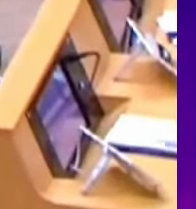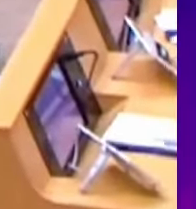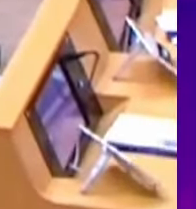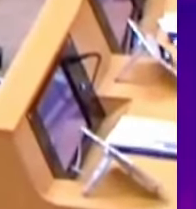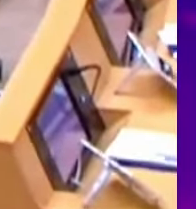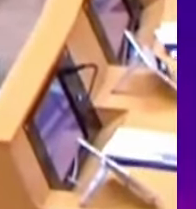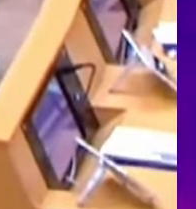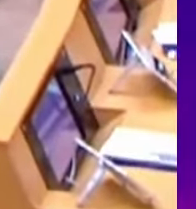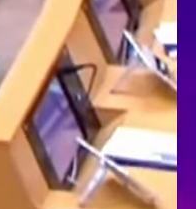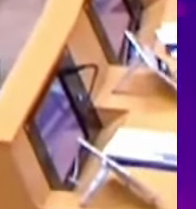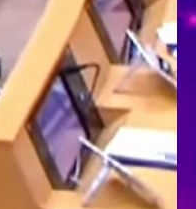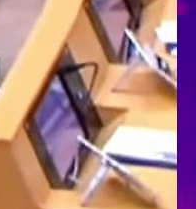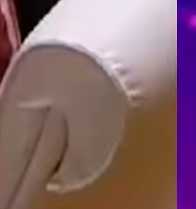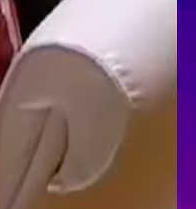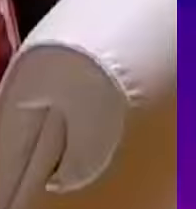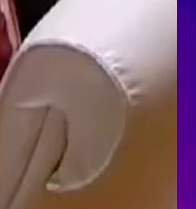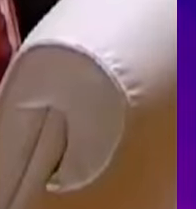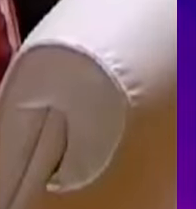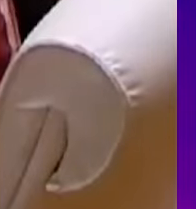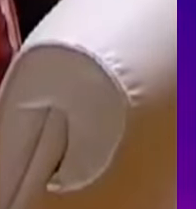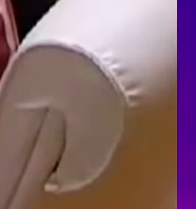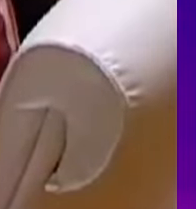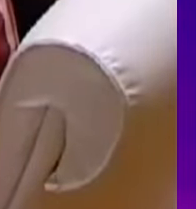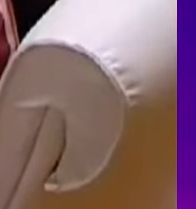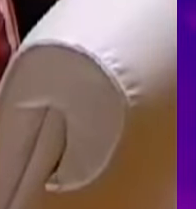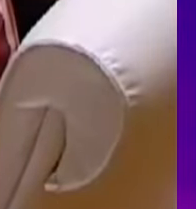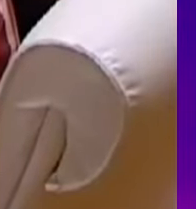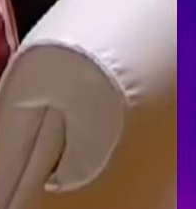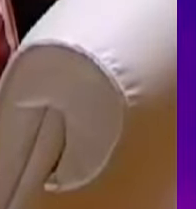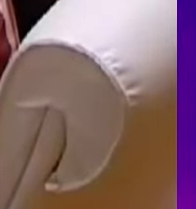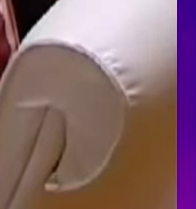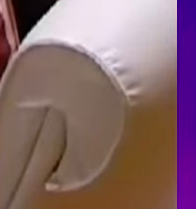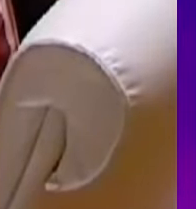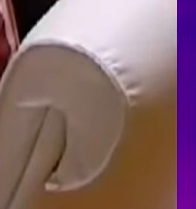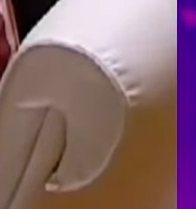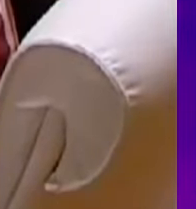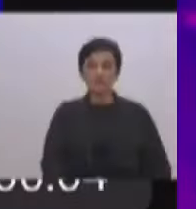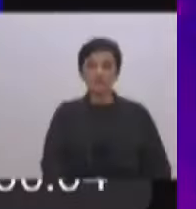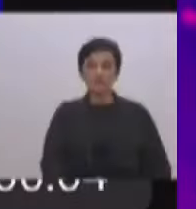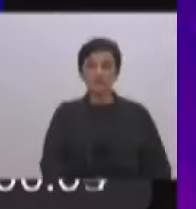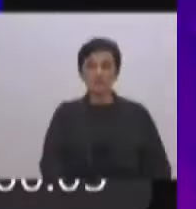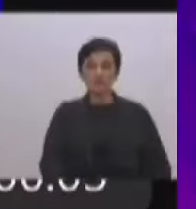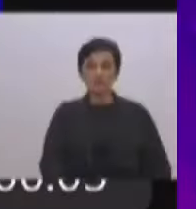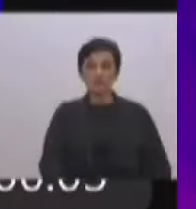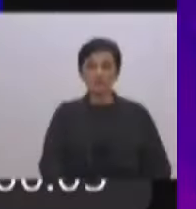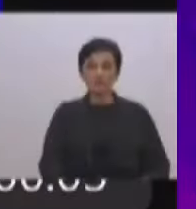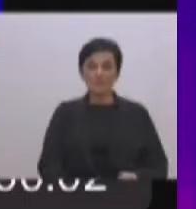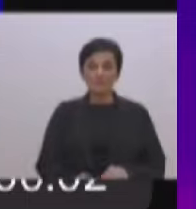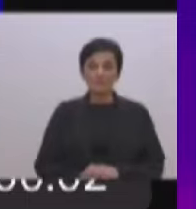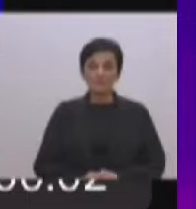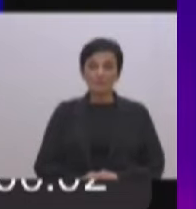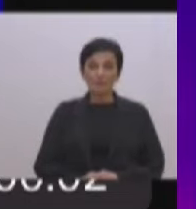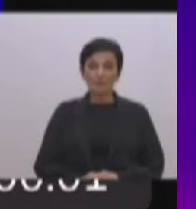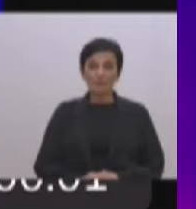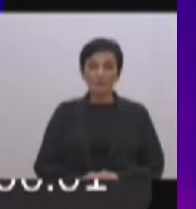წონიანია იმ ხალხის გარეთ გამოშვება იქნება თუ მათი სასჯელის შემცირება, ვიდრე ის, რომ ქართულმა ოცნებამ ეს შეიძლება რაღაც სათავისად გამოიყენოს. ეს შეხედეთ,